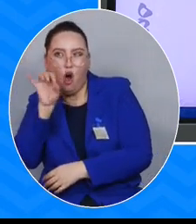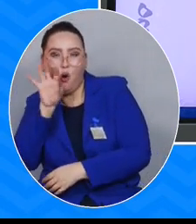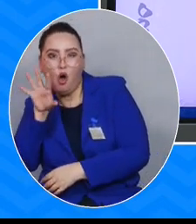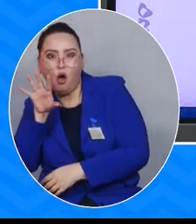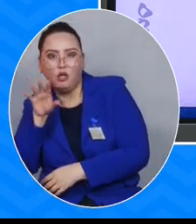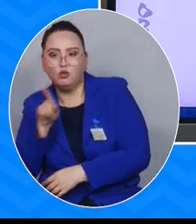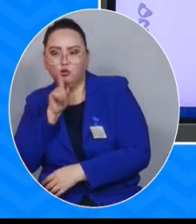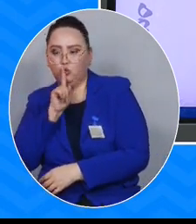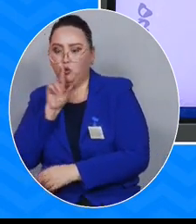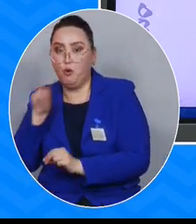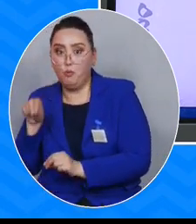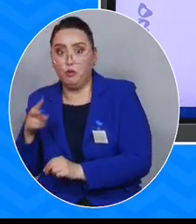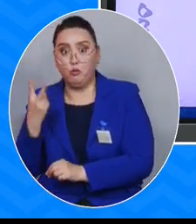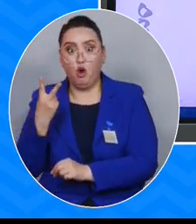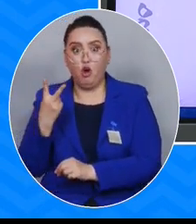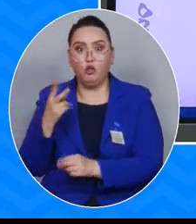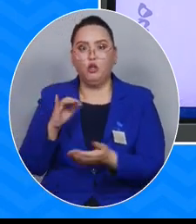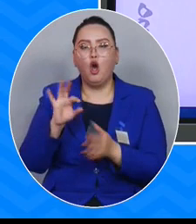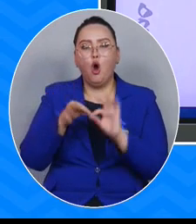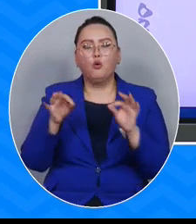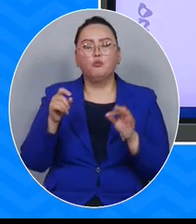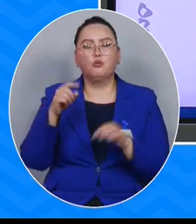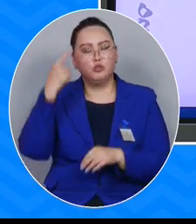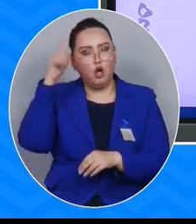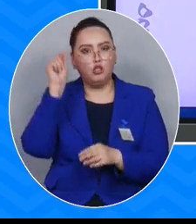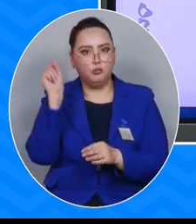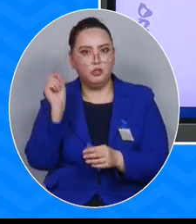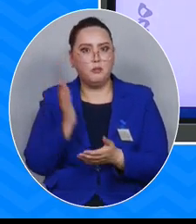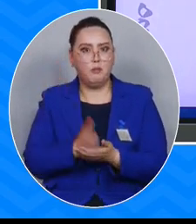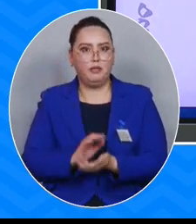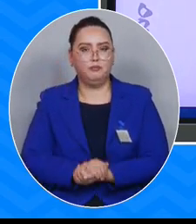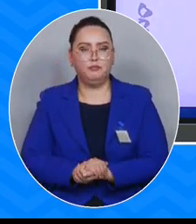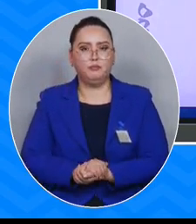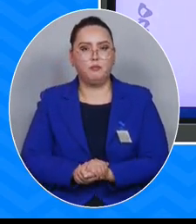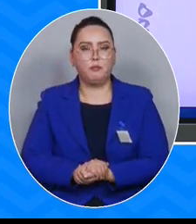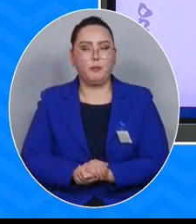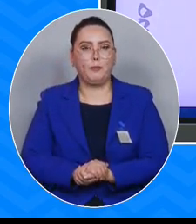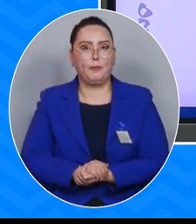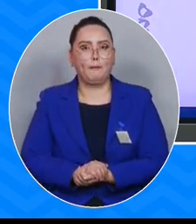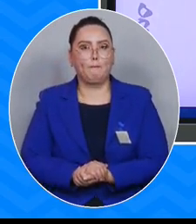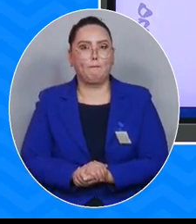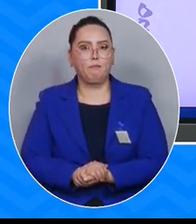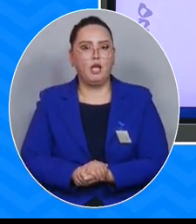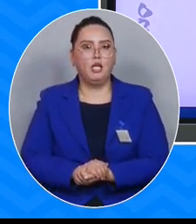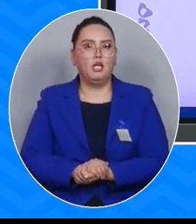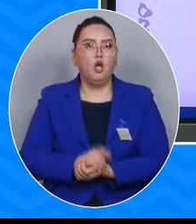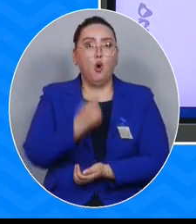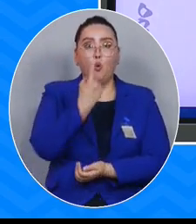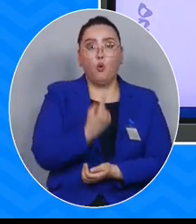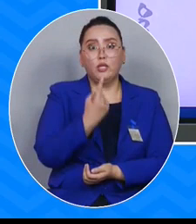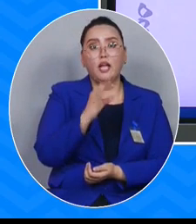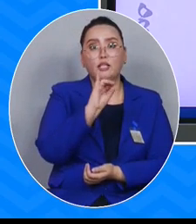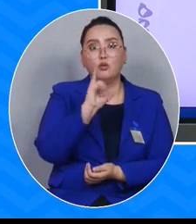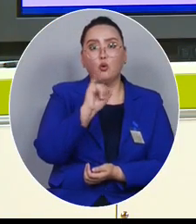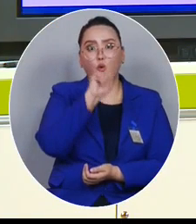Затахаар эндээс яг өгүлжэнгөө гээргээр тодорхоог өгүйлээл сээдгэлт өгдөлөөсэн тэм хүйлээлт нэаг альвээгж. Зад